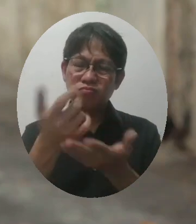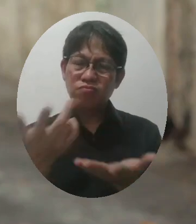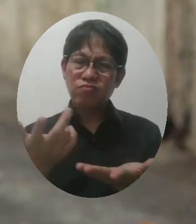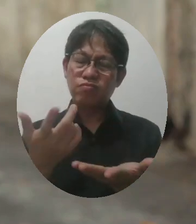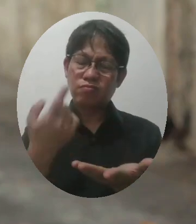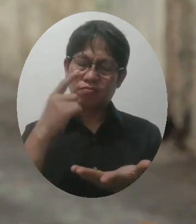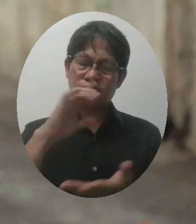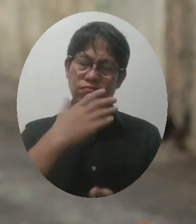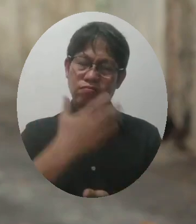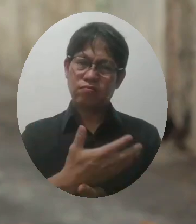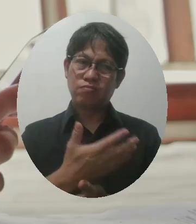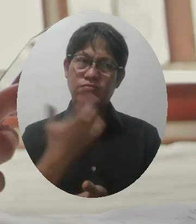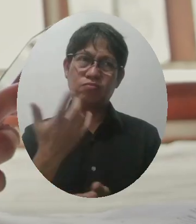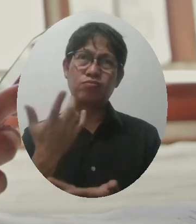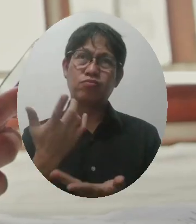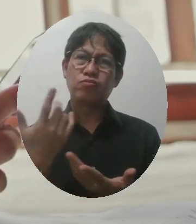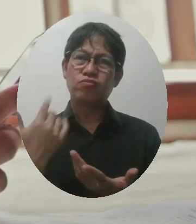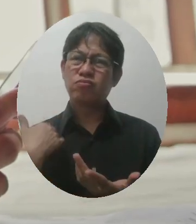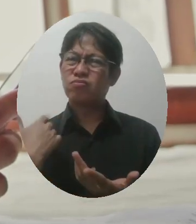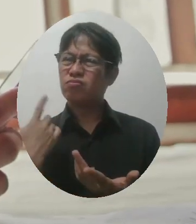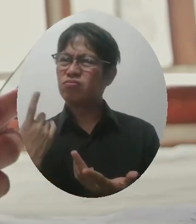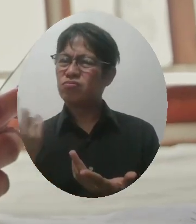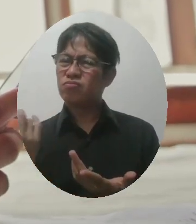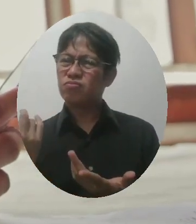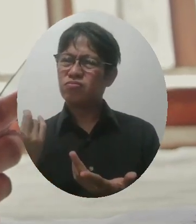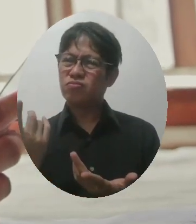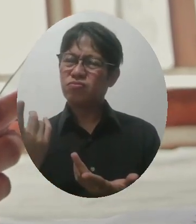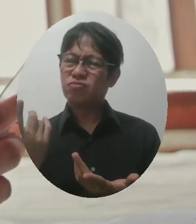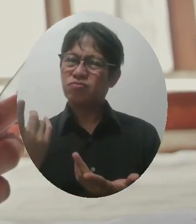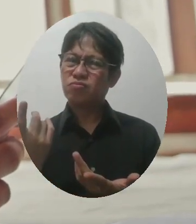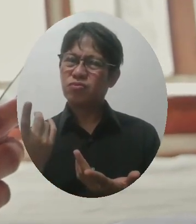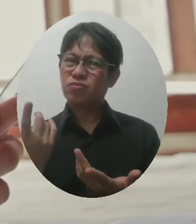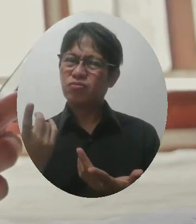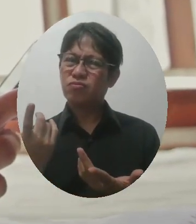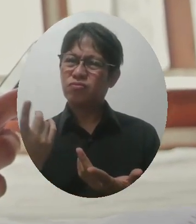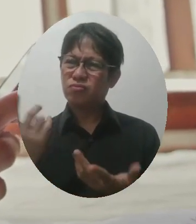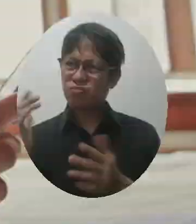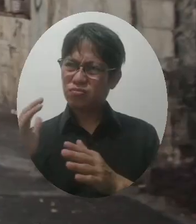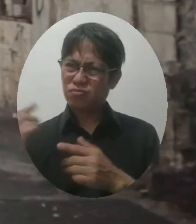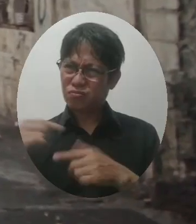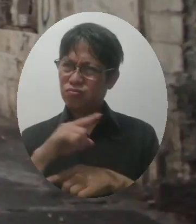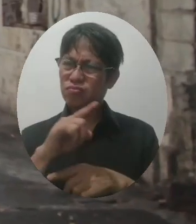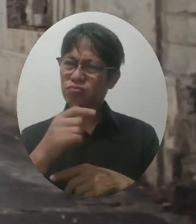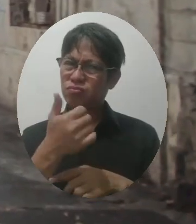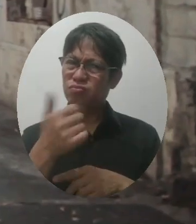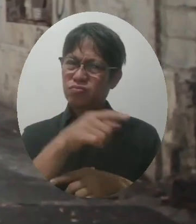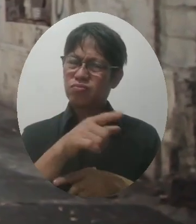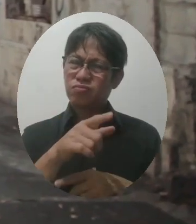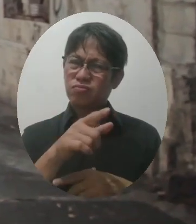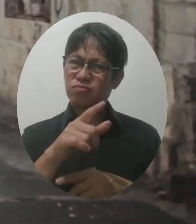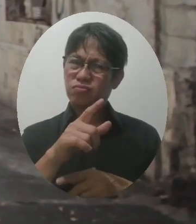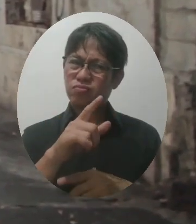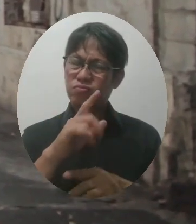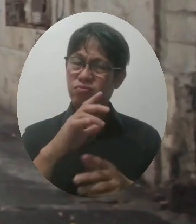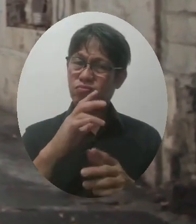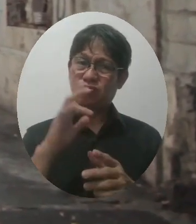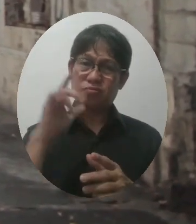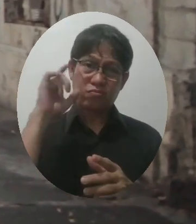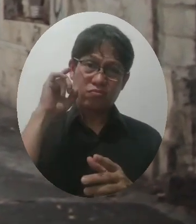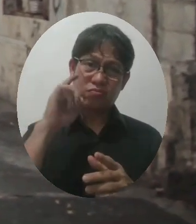kami sa mga hearing aid center para po mabigyan siya ng hearing aid. Baka makipag-basketball